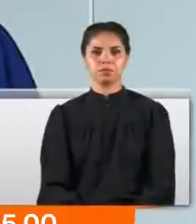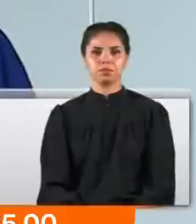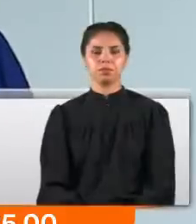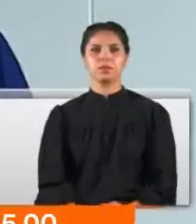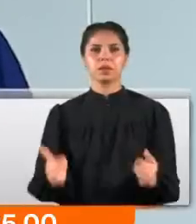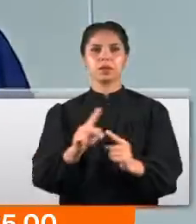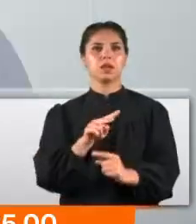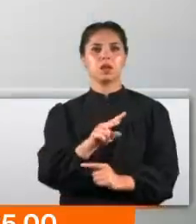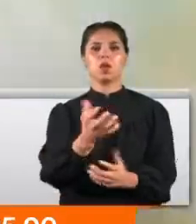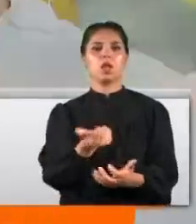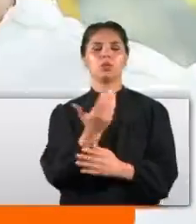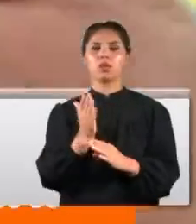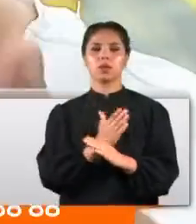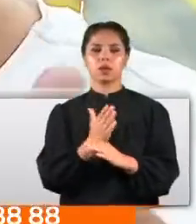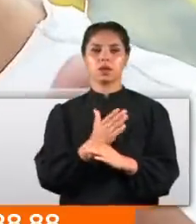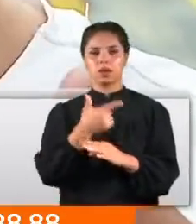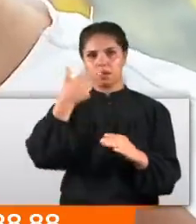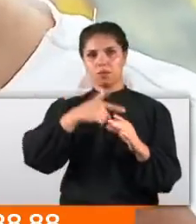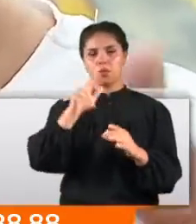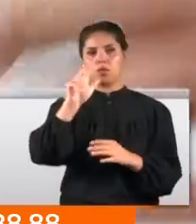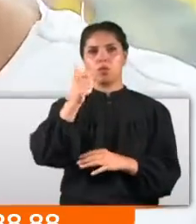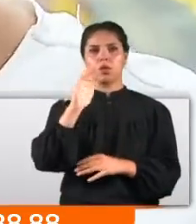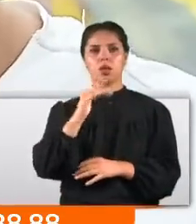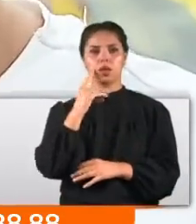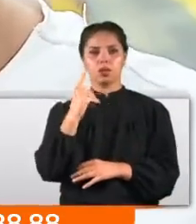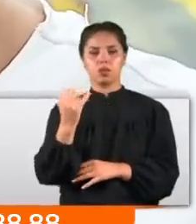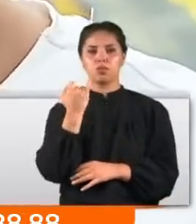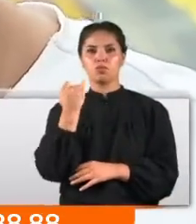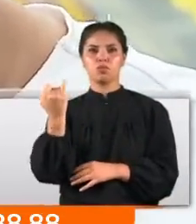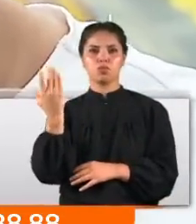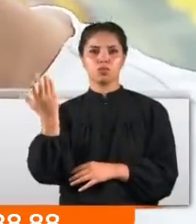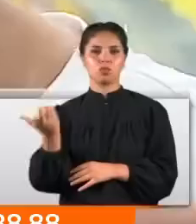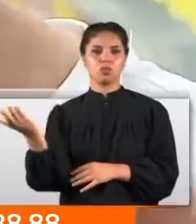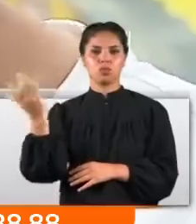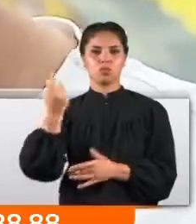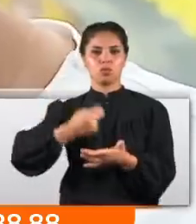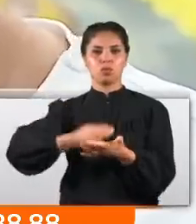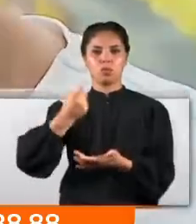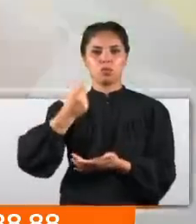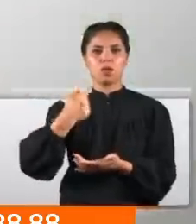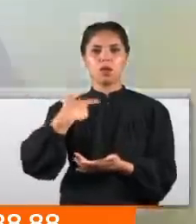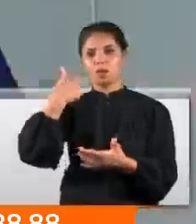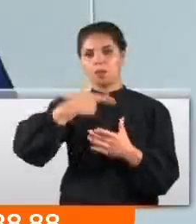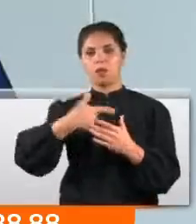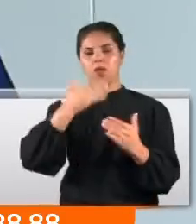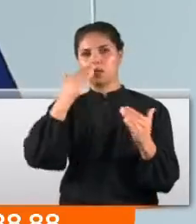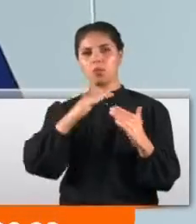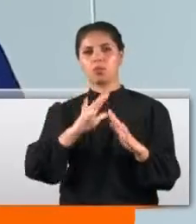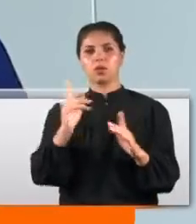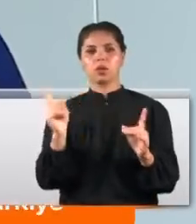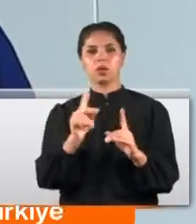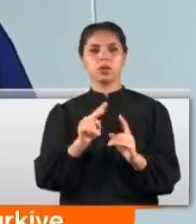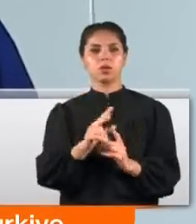Kısa mesafe niye almıyorsunuz? Mazot olmuş 36 lira. Müşteri ödediği ücret mazotumu karşılamıyor. Kısa